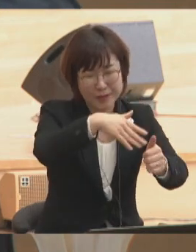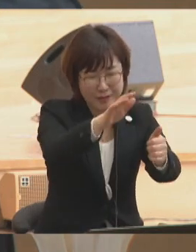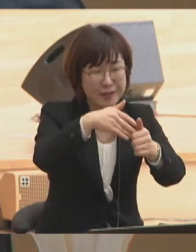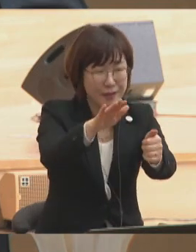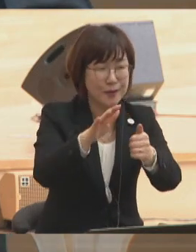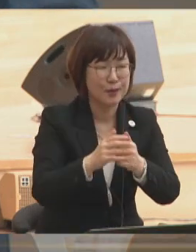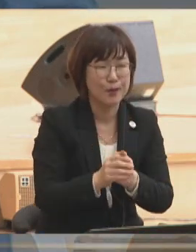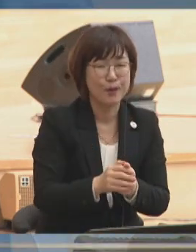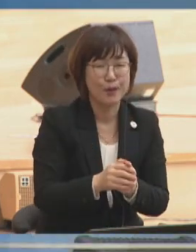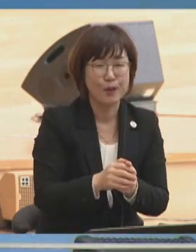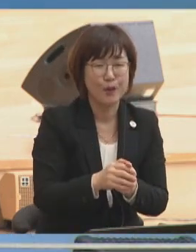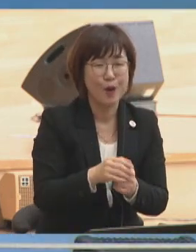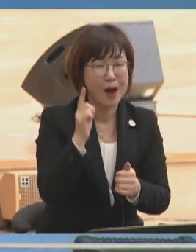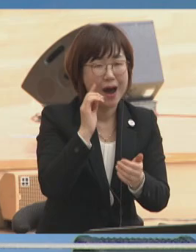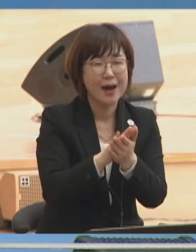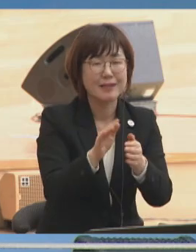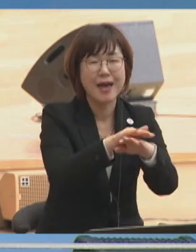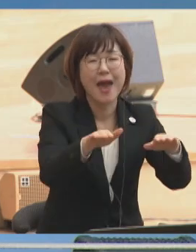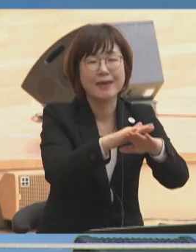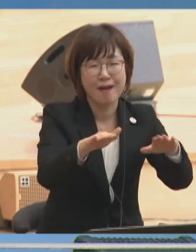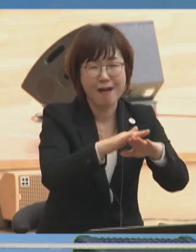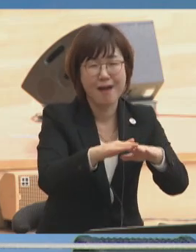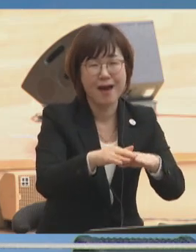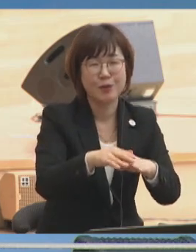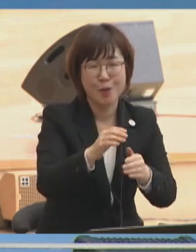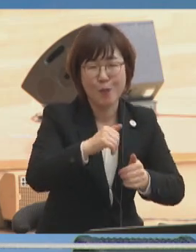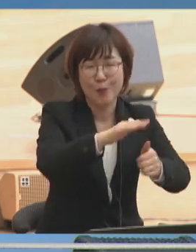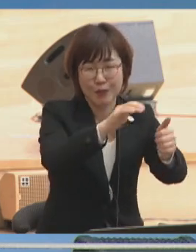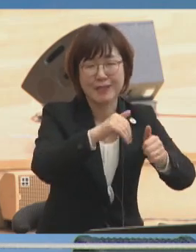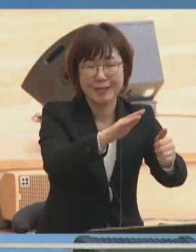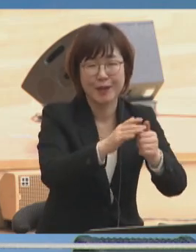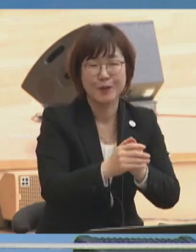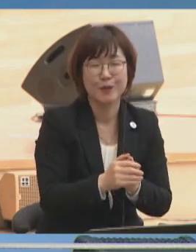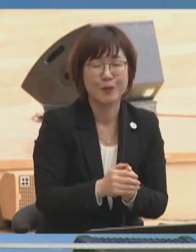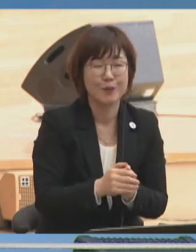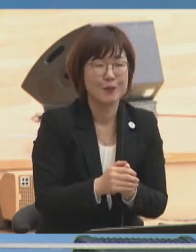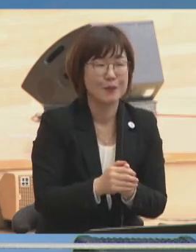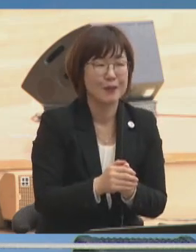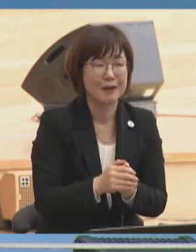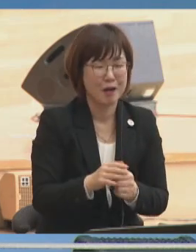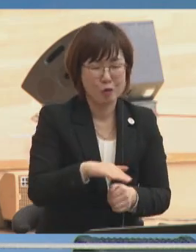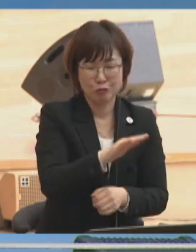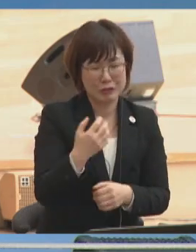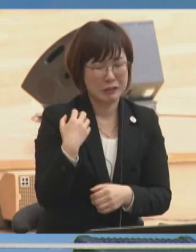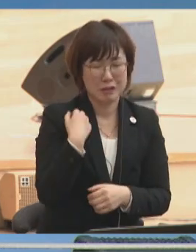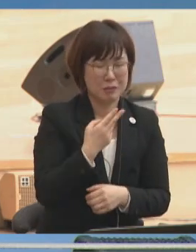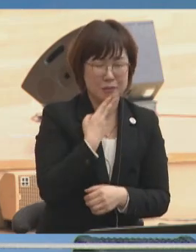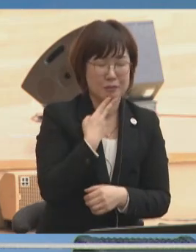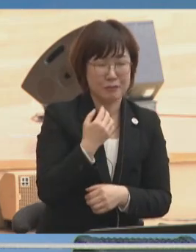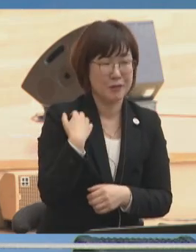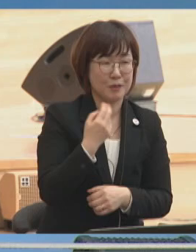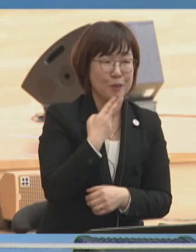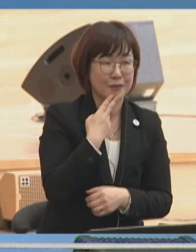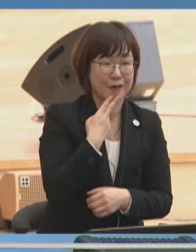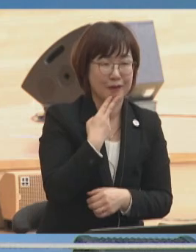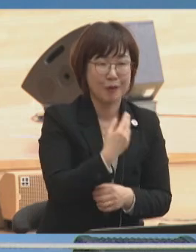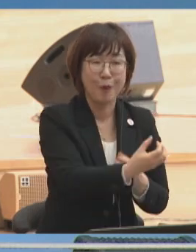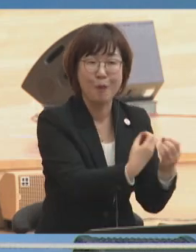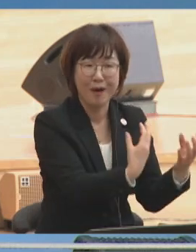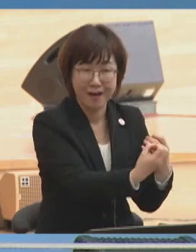보내서 마을로 들어가서 먹고 지들 거 먹고 그렇게 하도록 합시다. 우리 책임 못 집니다.